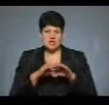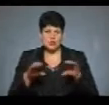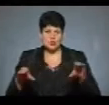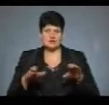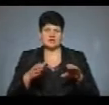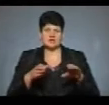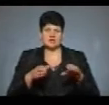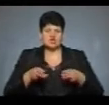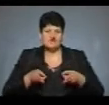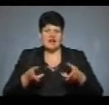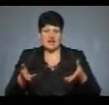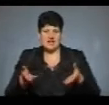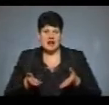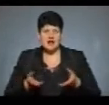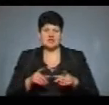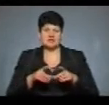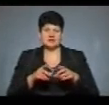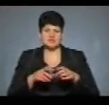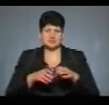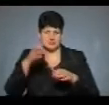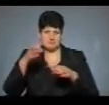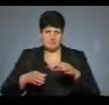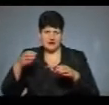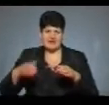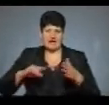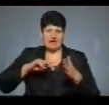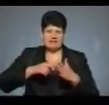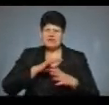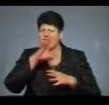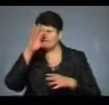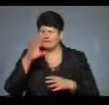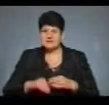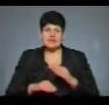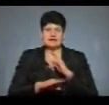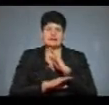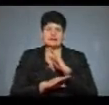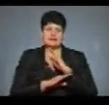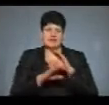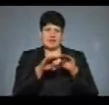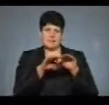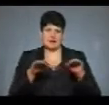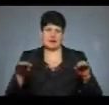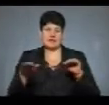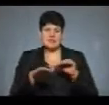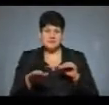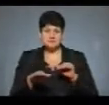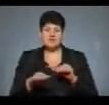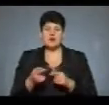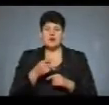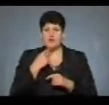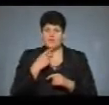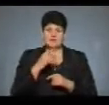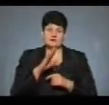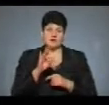швеллера, шпиль, натяжні гвинти, повністю все. І дерев'яне перекриття. За словами Василя